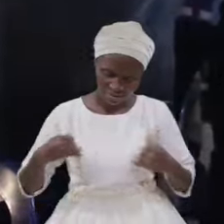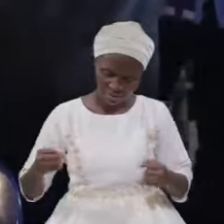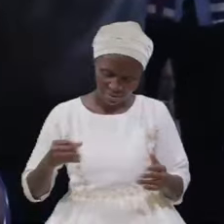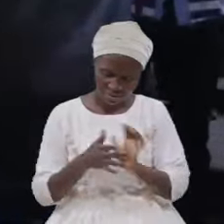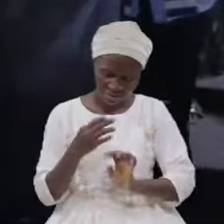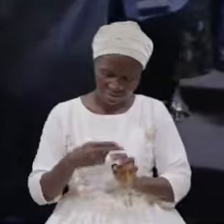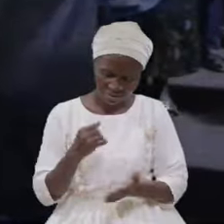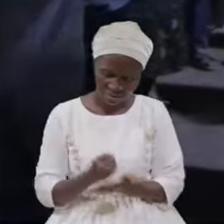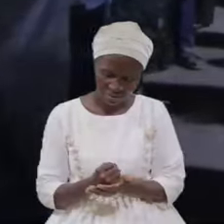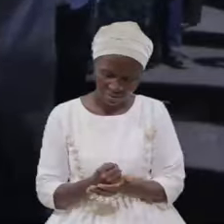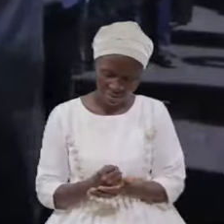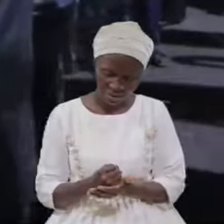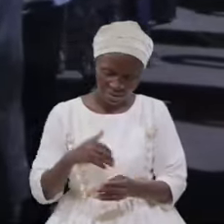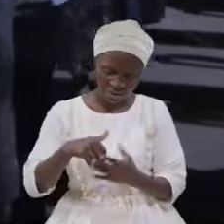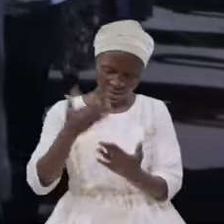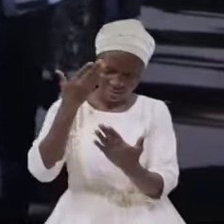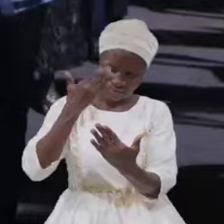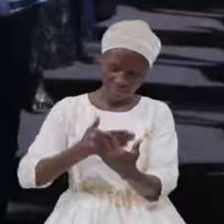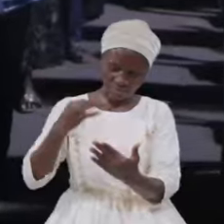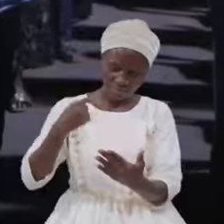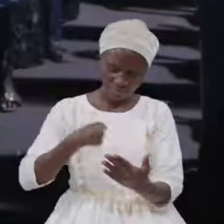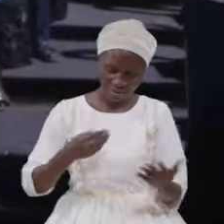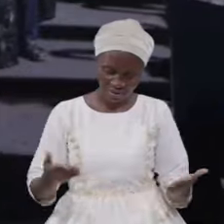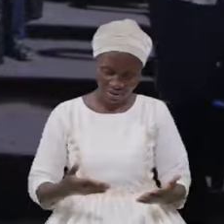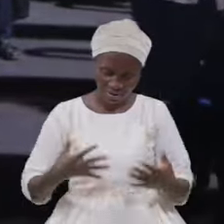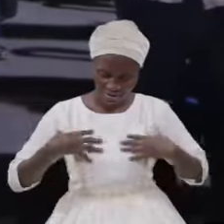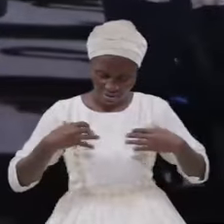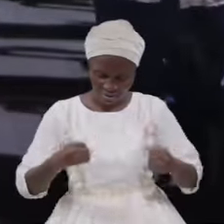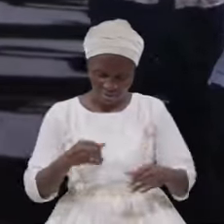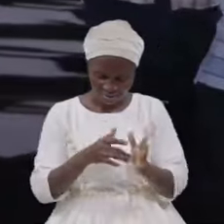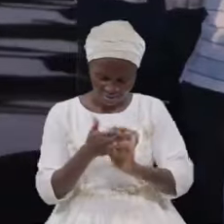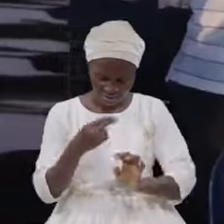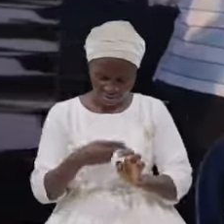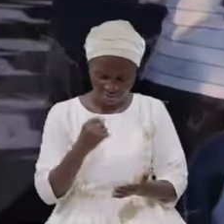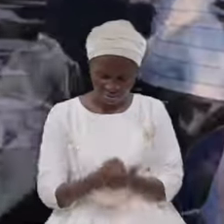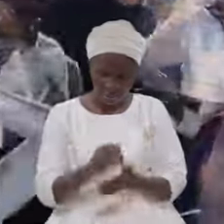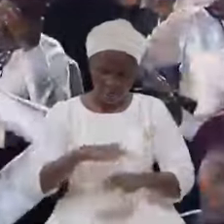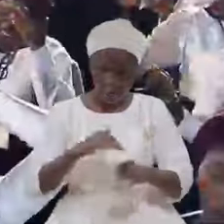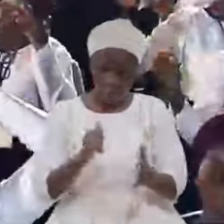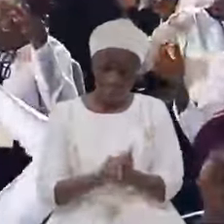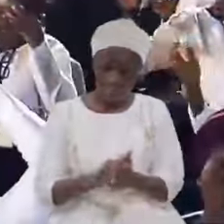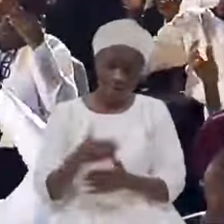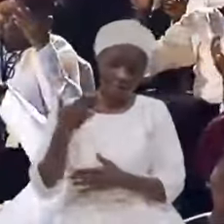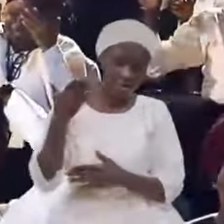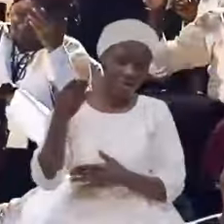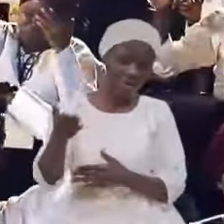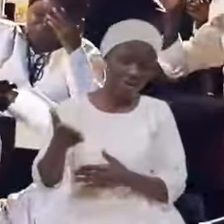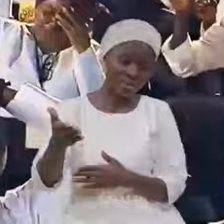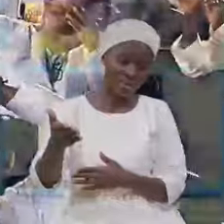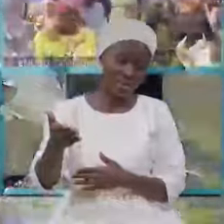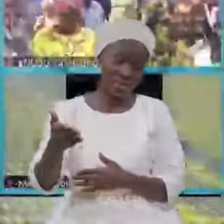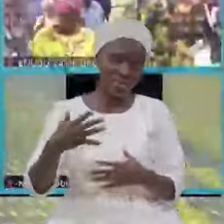moi, rétablissement, de l'autre côté, rétablissement, en